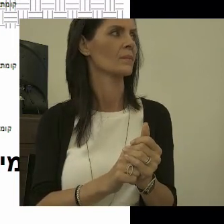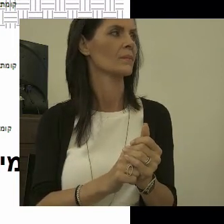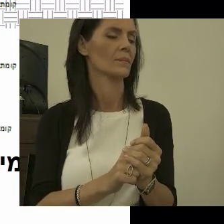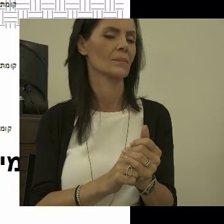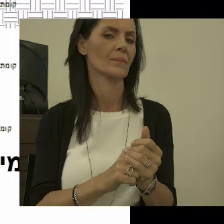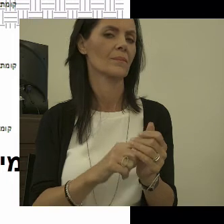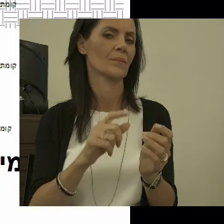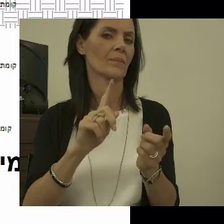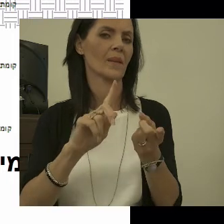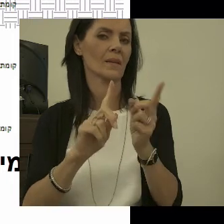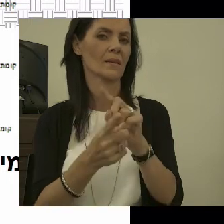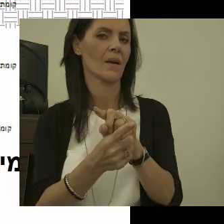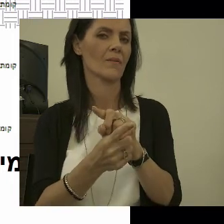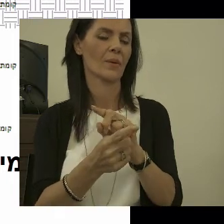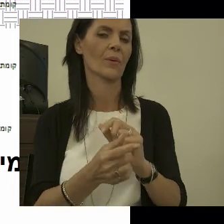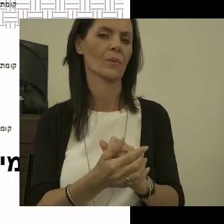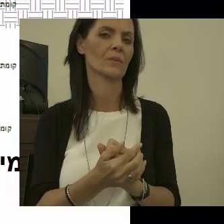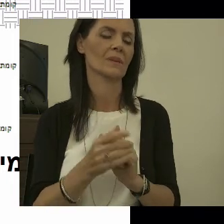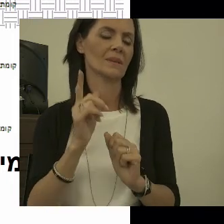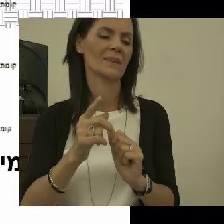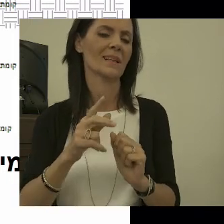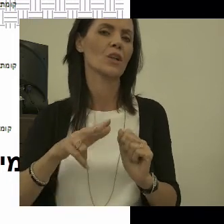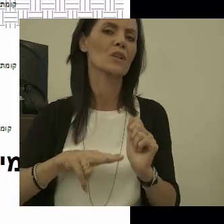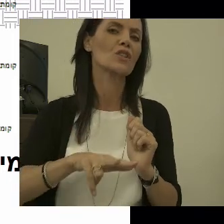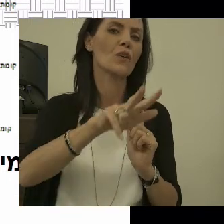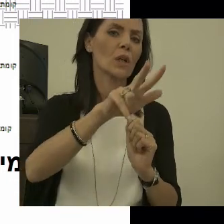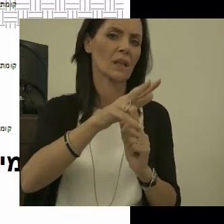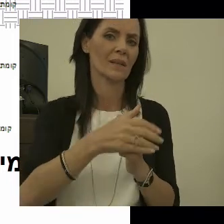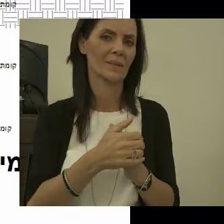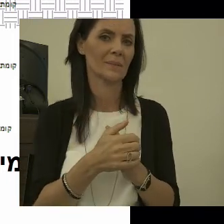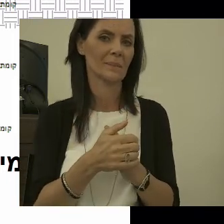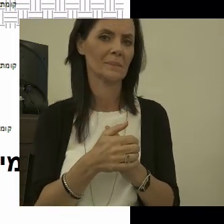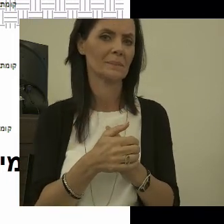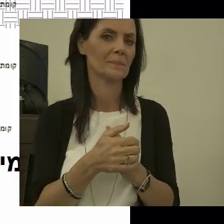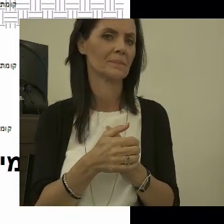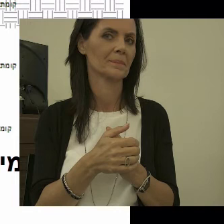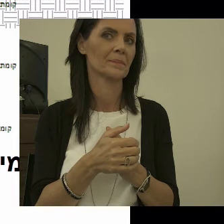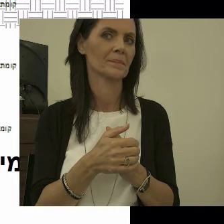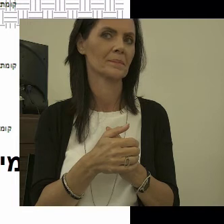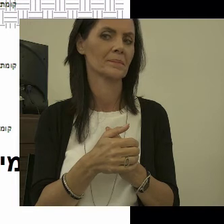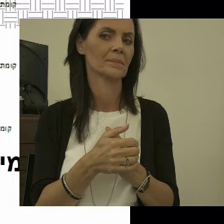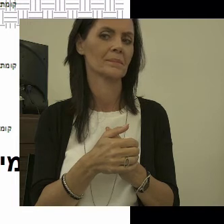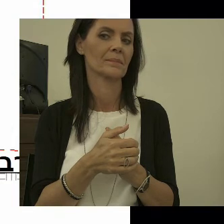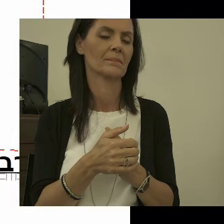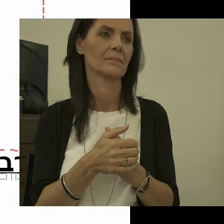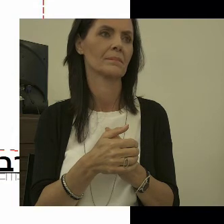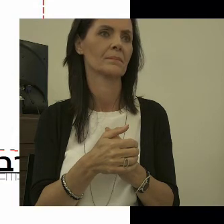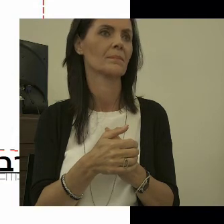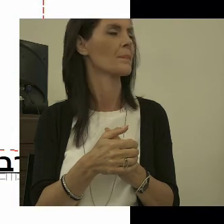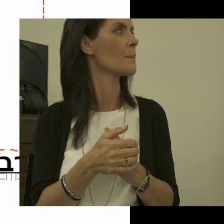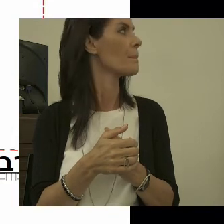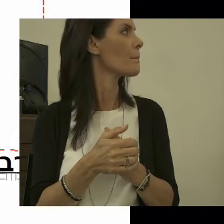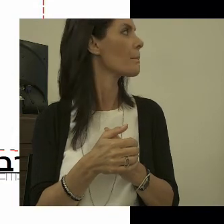זה הפוך. זה הפוך. זה הצפונית. זה היה צריך להיות צפונית כלשהו פה. זה הצפונית. אז תראה רגע מה שכתוב צפונית. או שזה מערבית. זה מערבית. לא